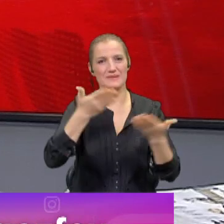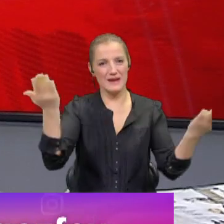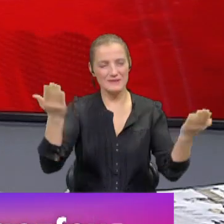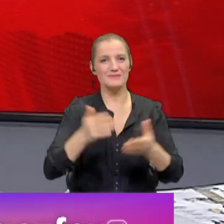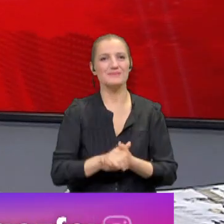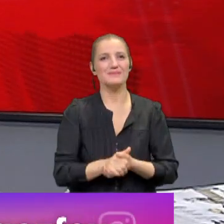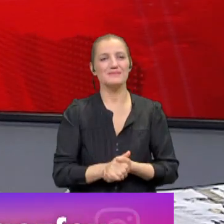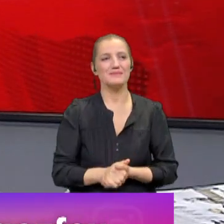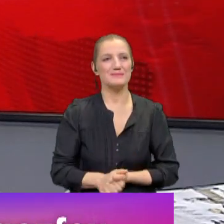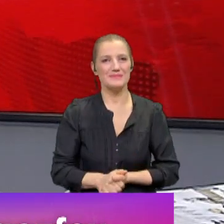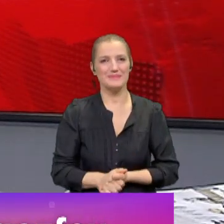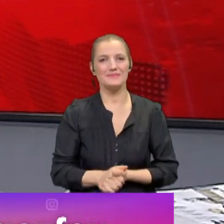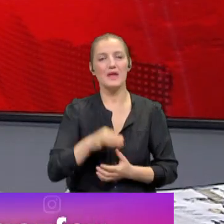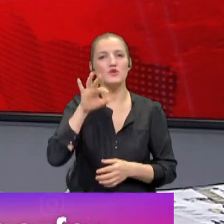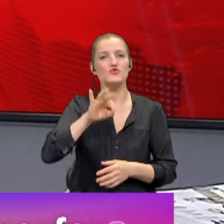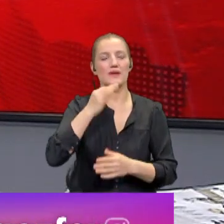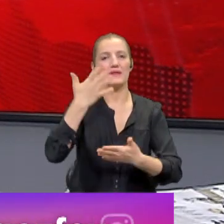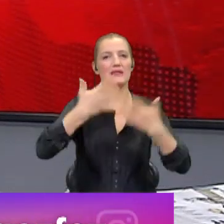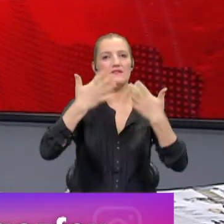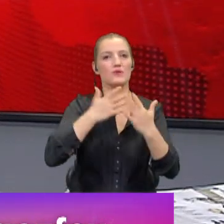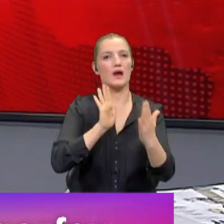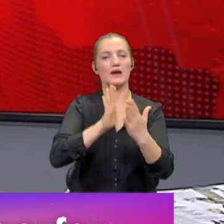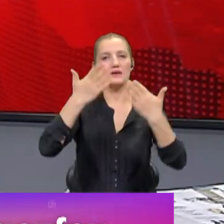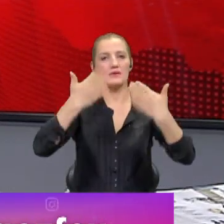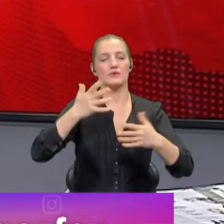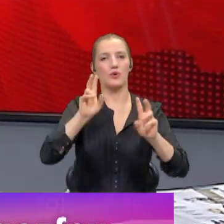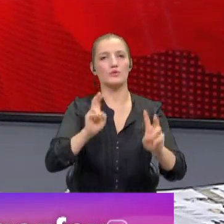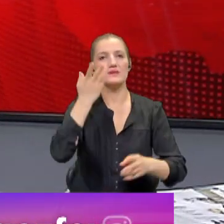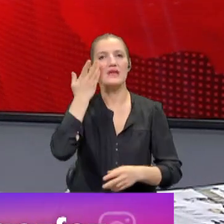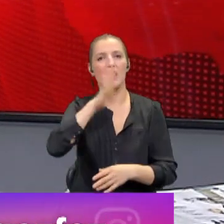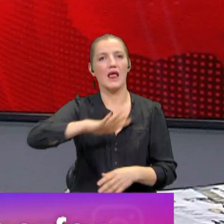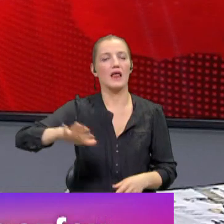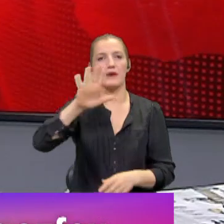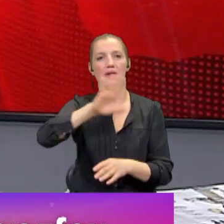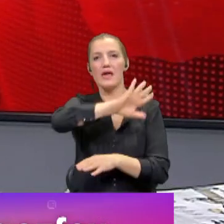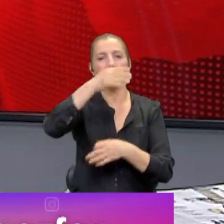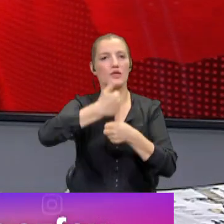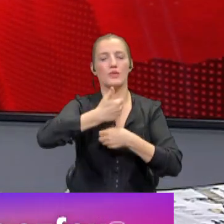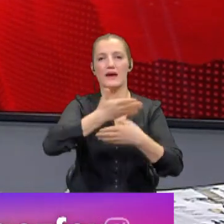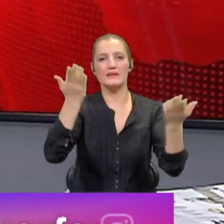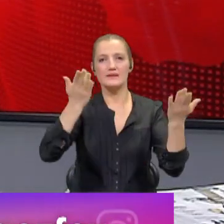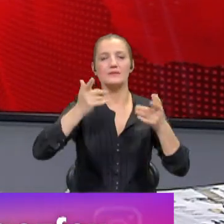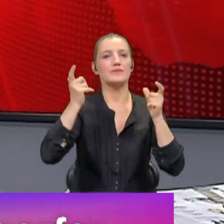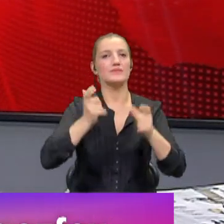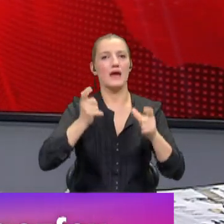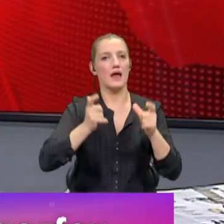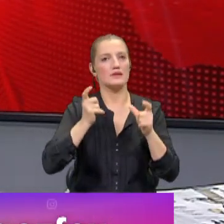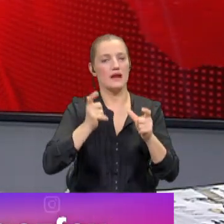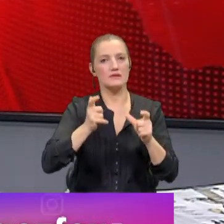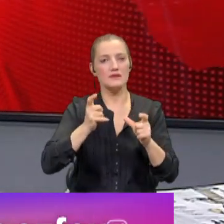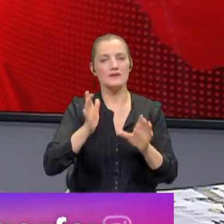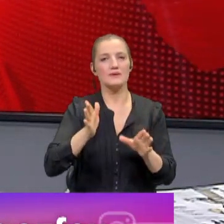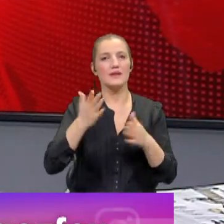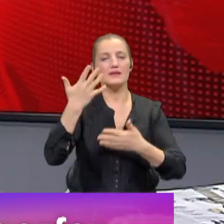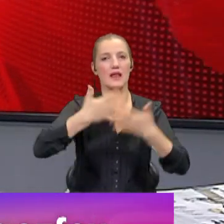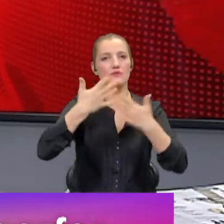iletiyi hemen size ve şu anda ekran başında olan tüm izleyicilerimize ve Günaydın dedim Siz nereden acaba